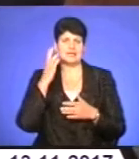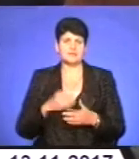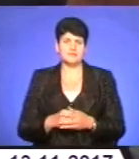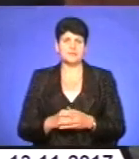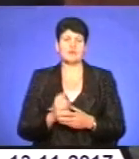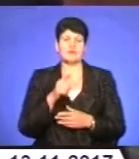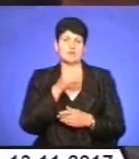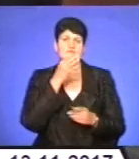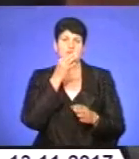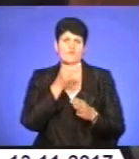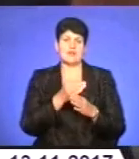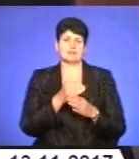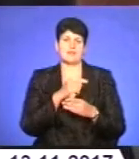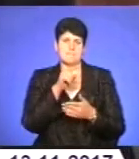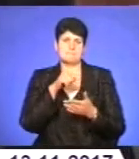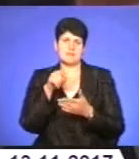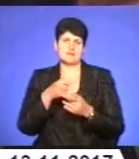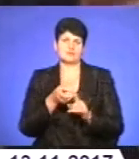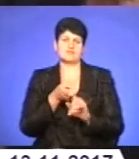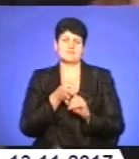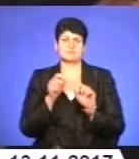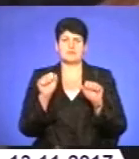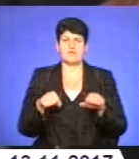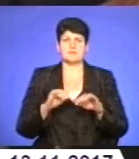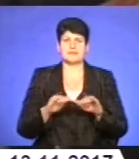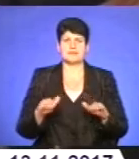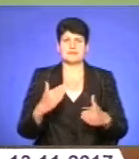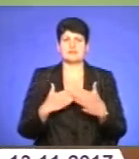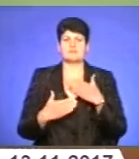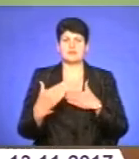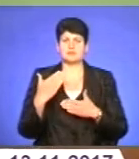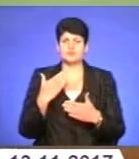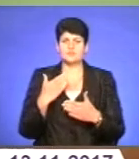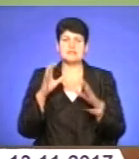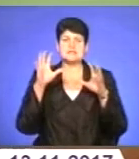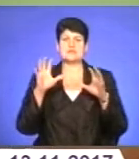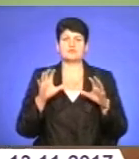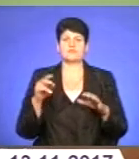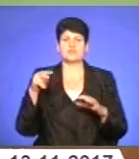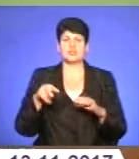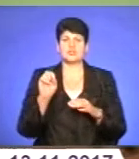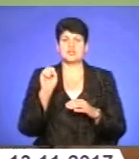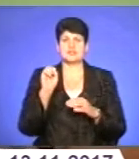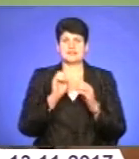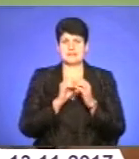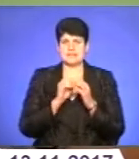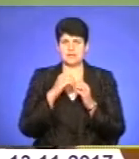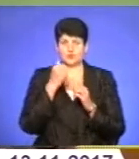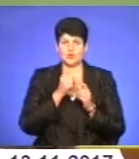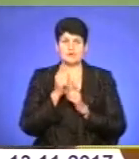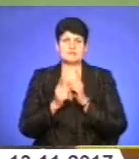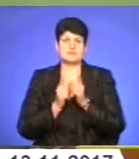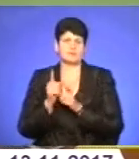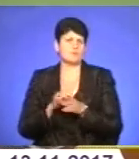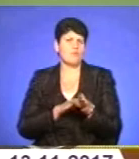Вона відповідала на питання, що стосується прав дітей з інвалідністю. Законодавство з 2010 року змінилося докорінно